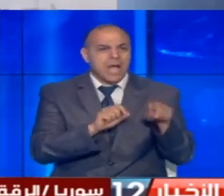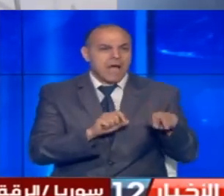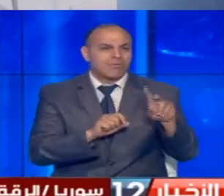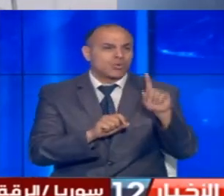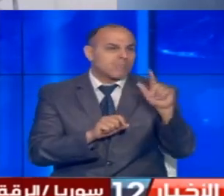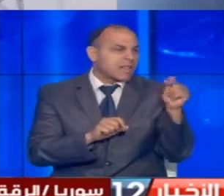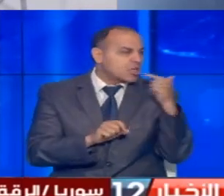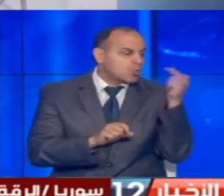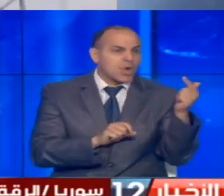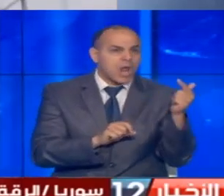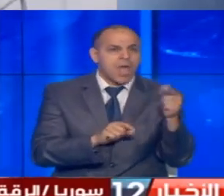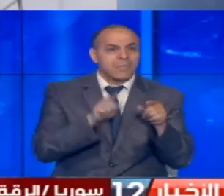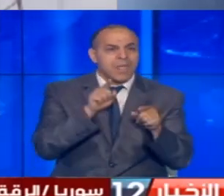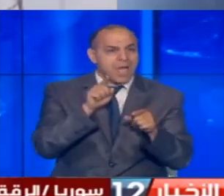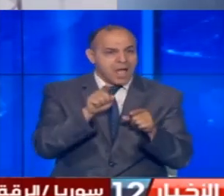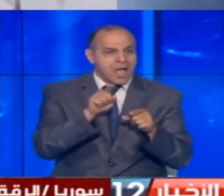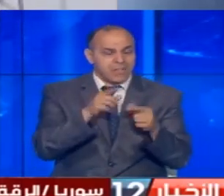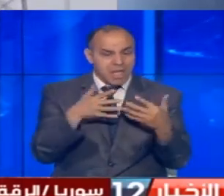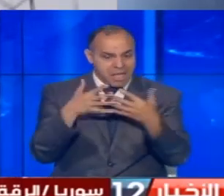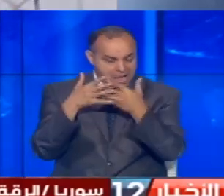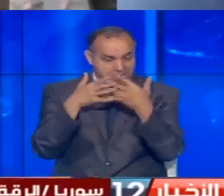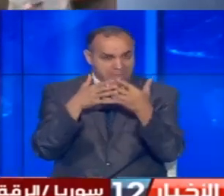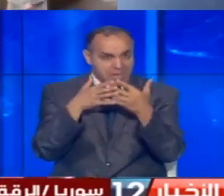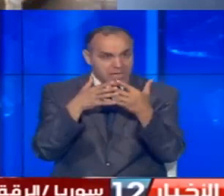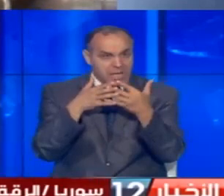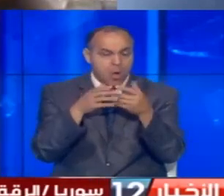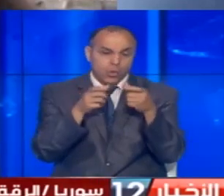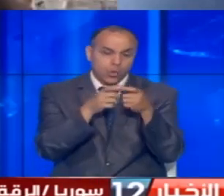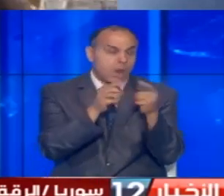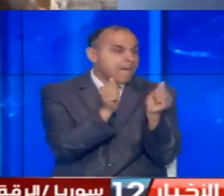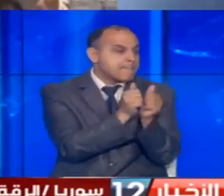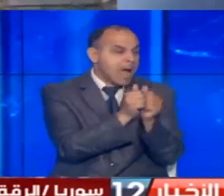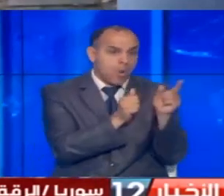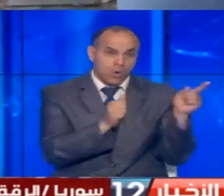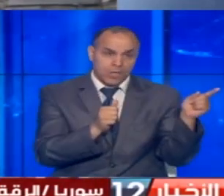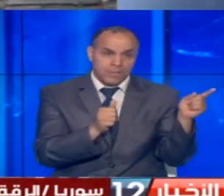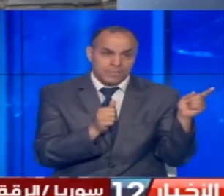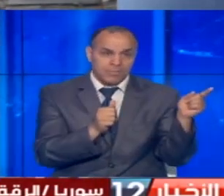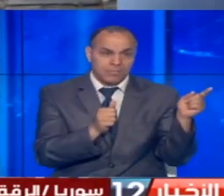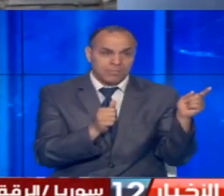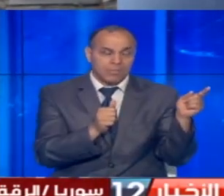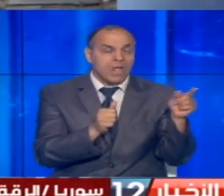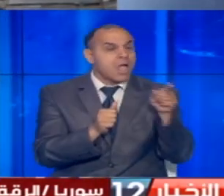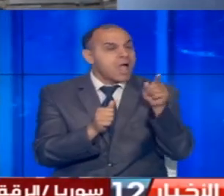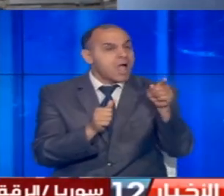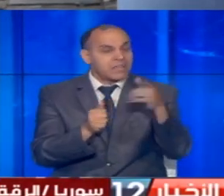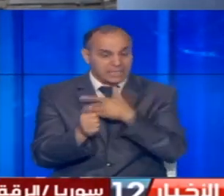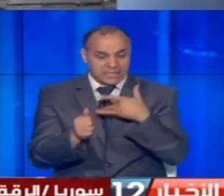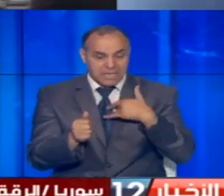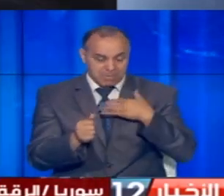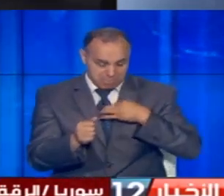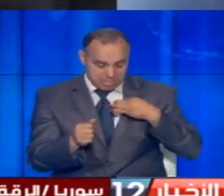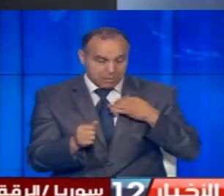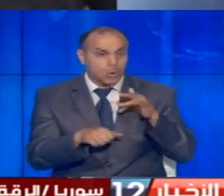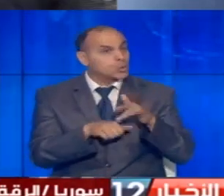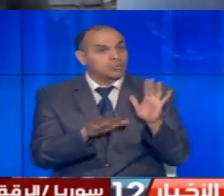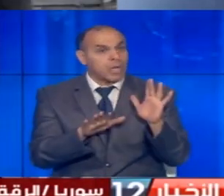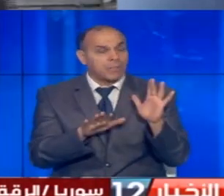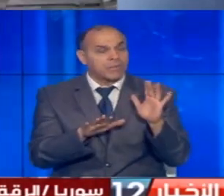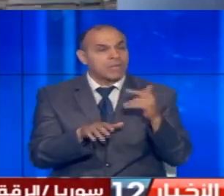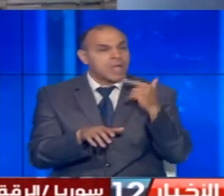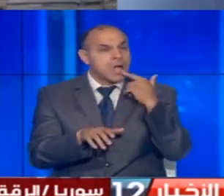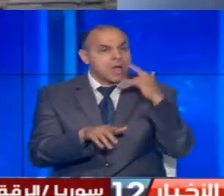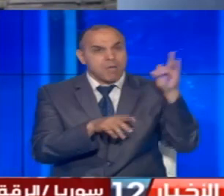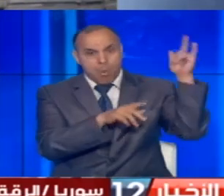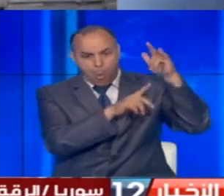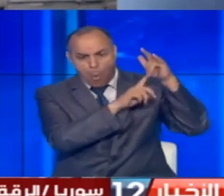17 و2000، لتقول فيه إن الولايات المتحدة ودول الحليفة لم تعر اهتماما لسلامة المدنيين خلال